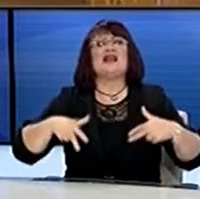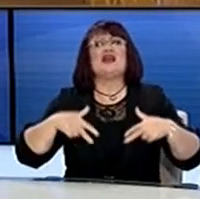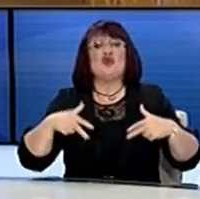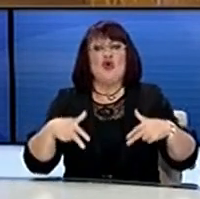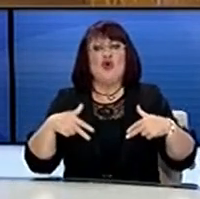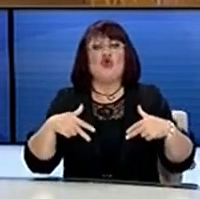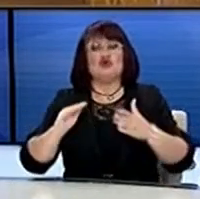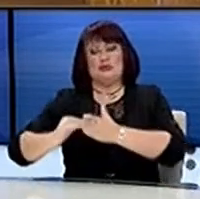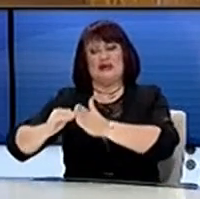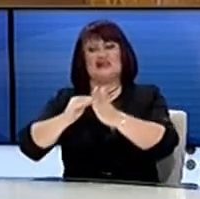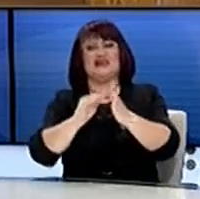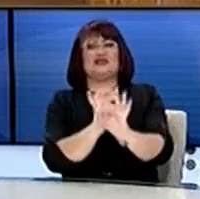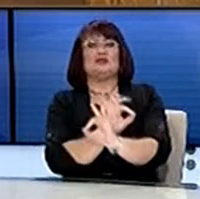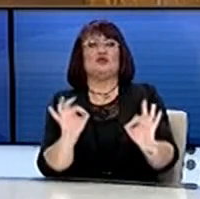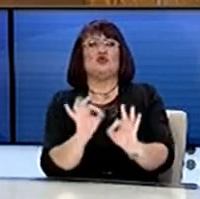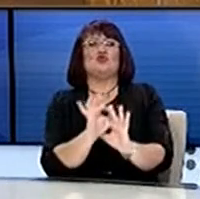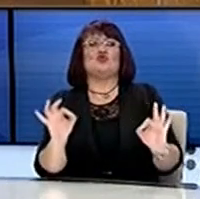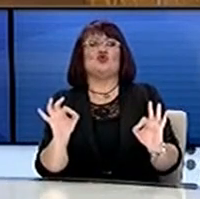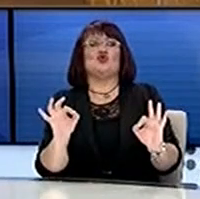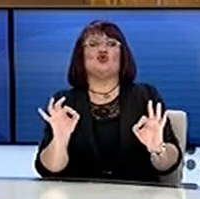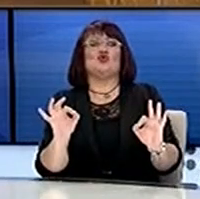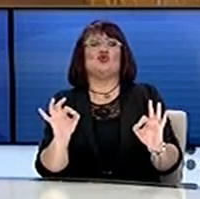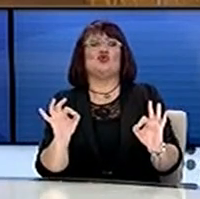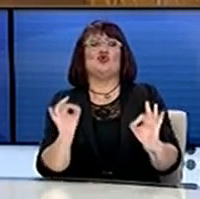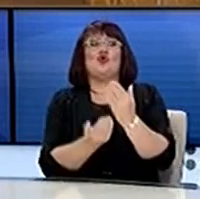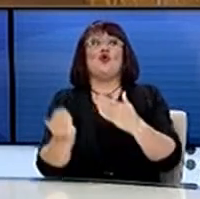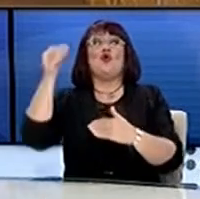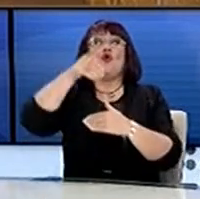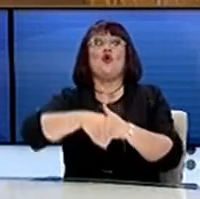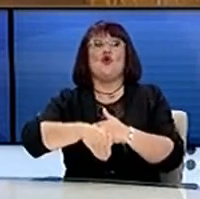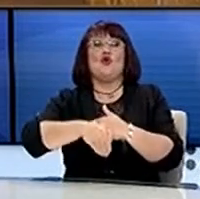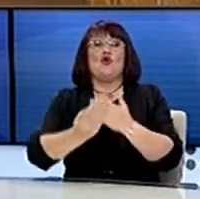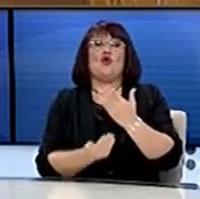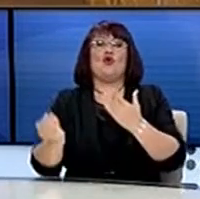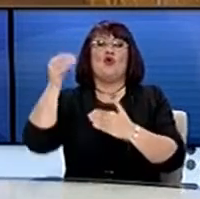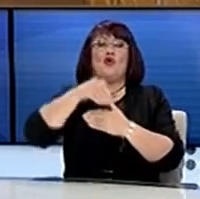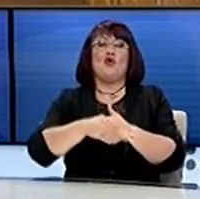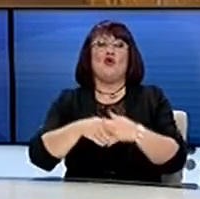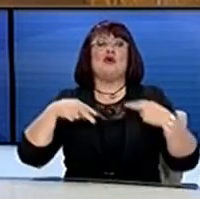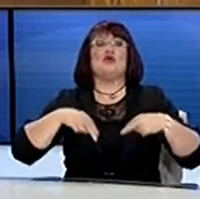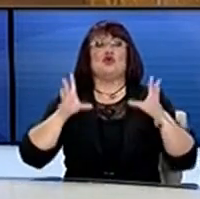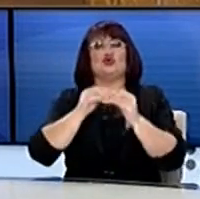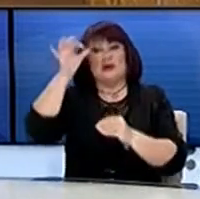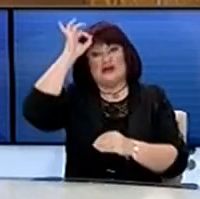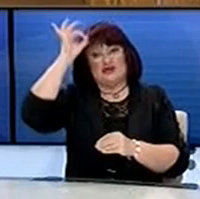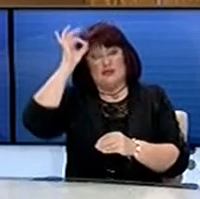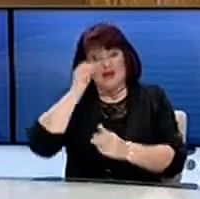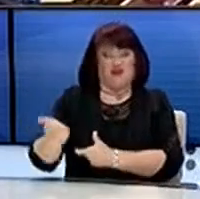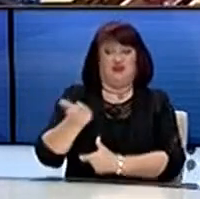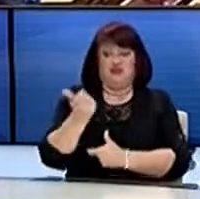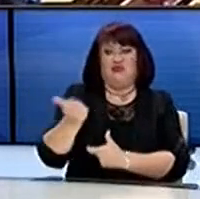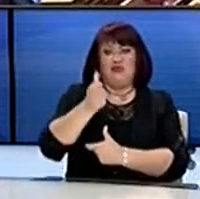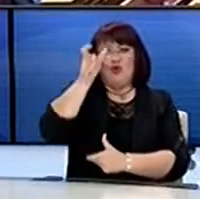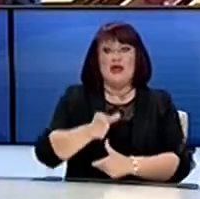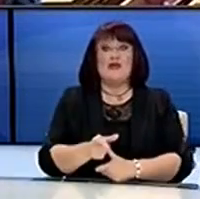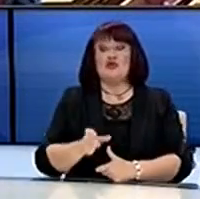λειτουργήσε υποδειγματικά και ότι κρατούσε με ένα νύχτα τη μάνικα. Όχι, δεν είναι δικιά του η ευθύνη, δικιά σας είναι. Ούτε